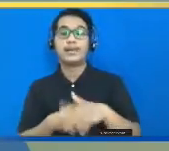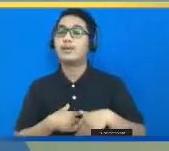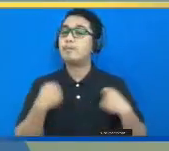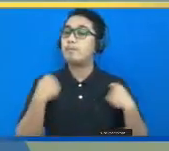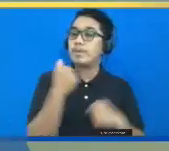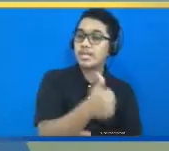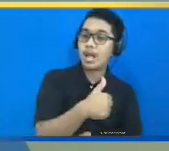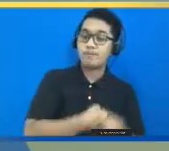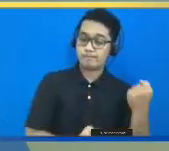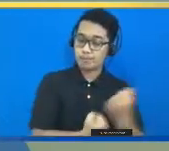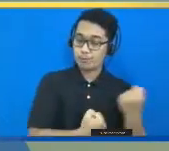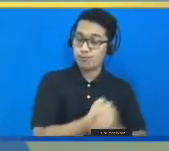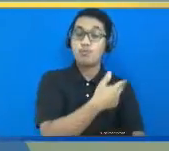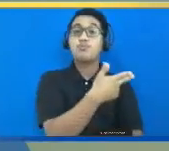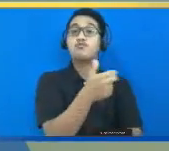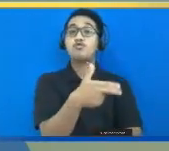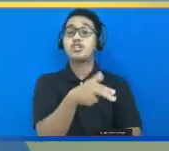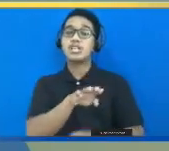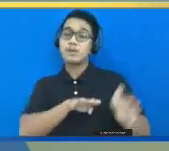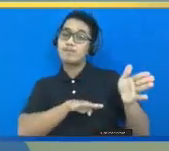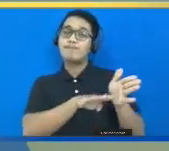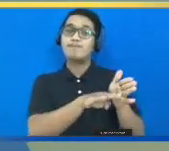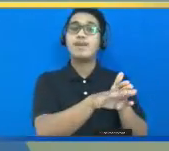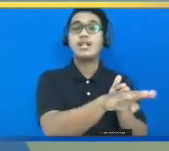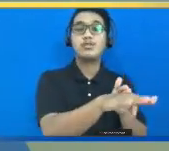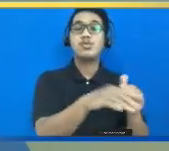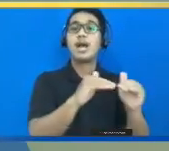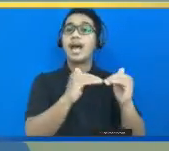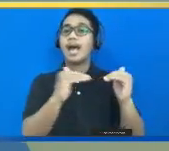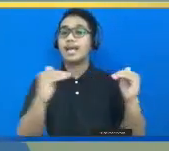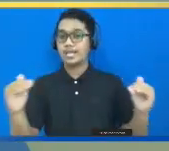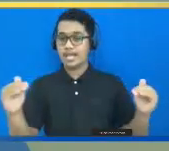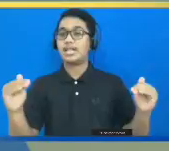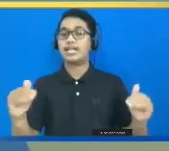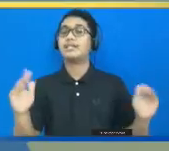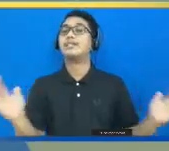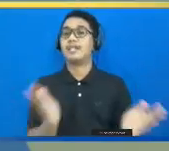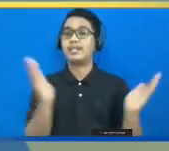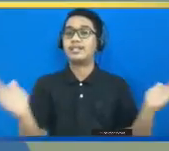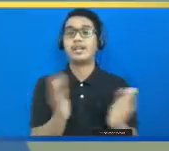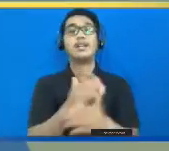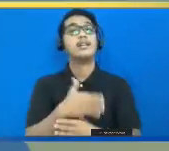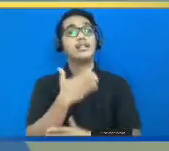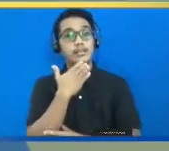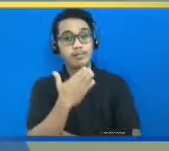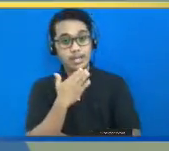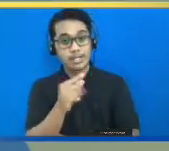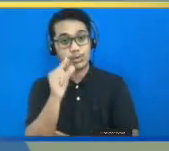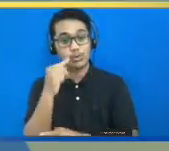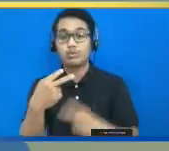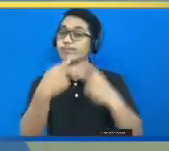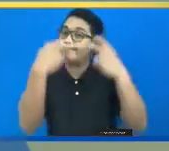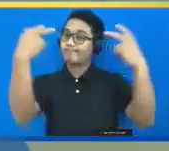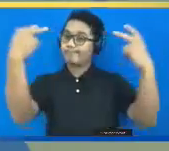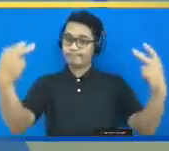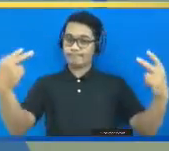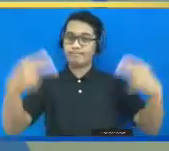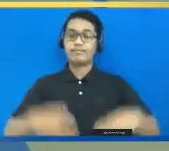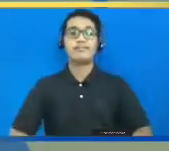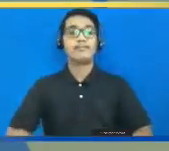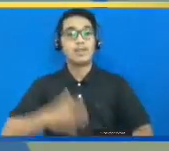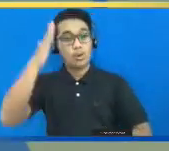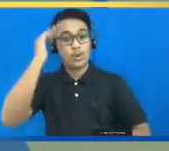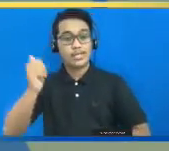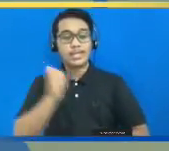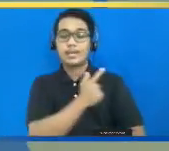negara untuk mewujudkan Indonesia yang maju adil dan sejahtera Terima kasih untuk perhatian Bapak Ibu sekalian